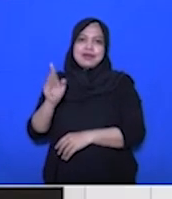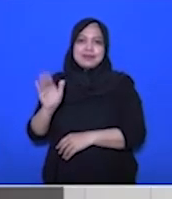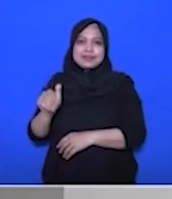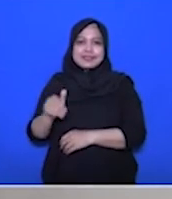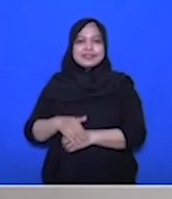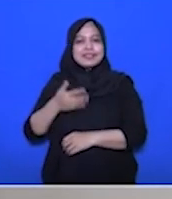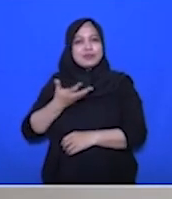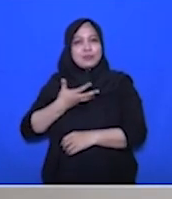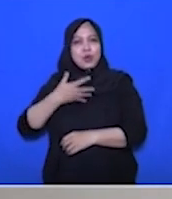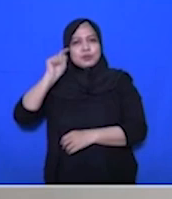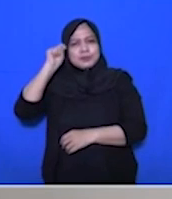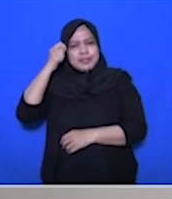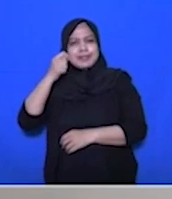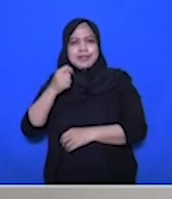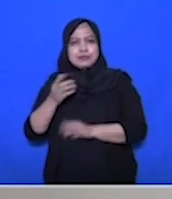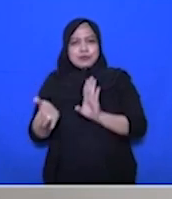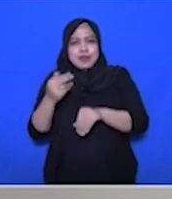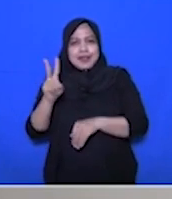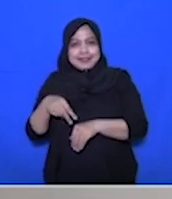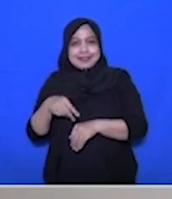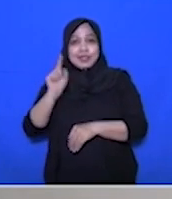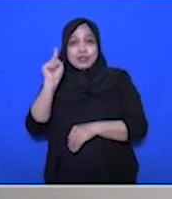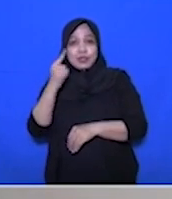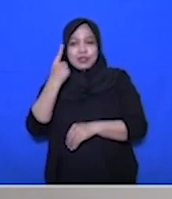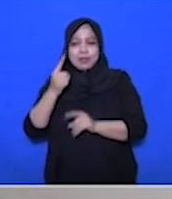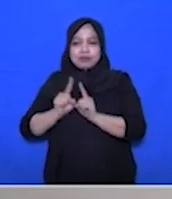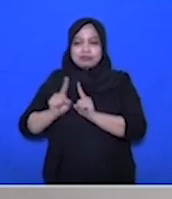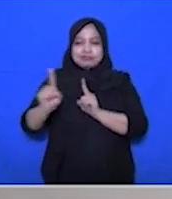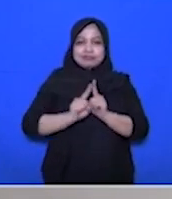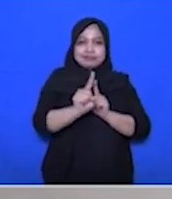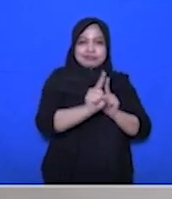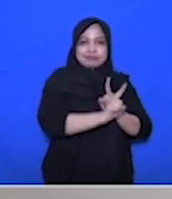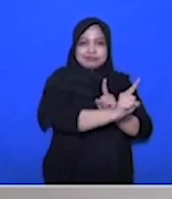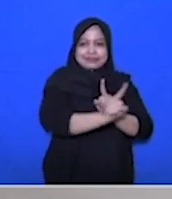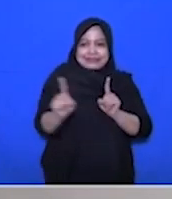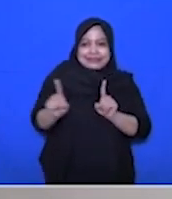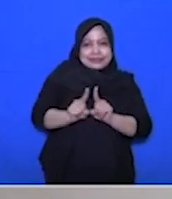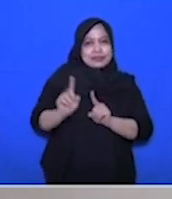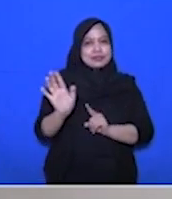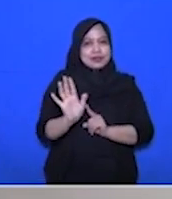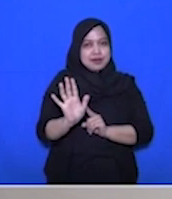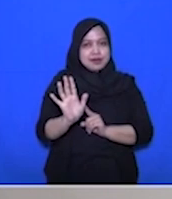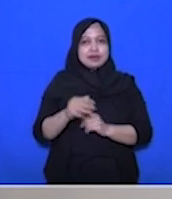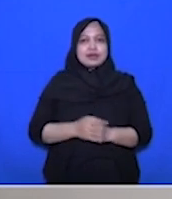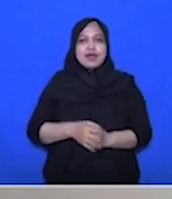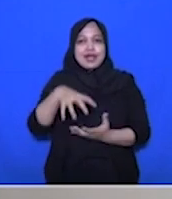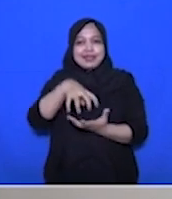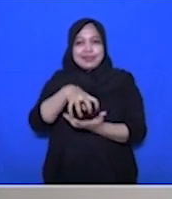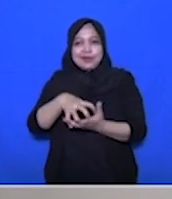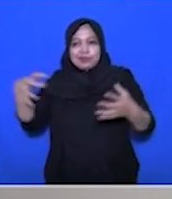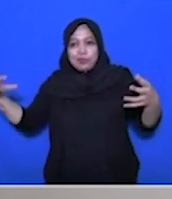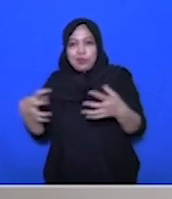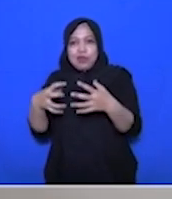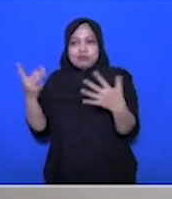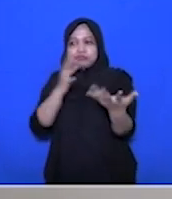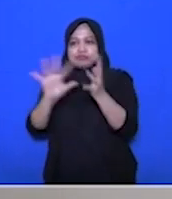sekali lagi jaga jarak Hai jangan berdekatan hindari tempat-tempat berkumpul yang